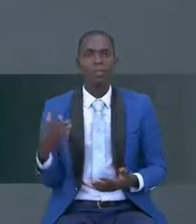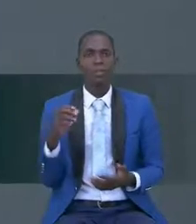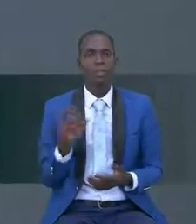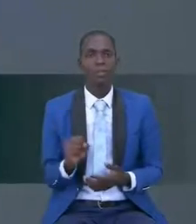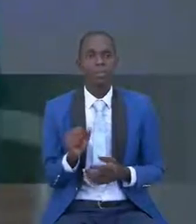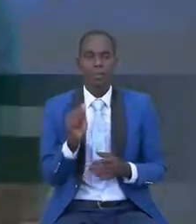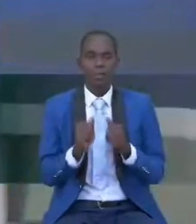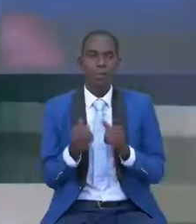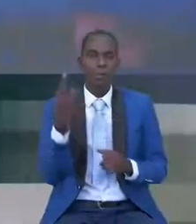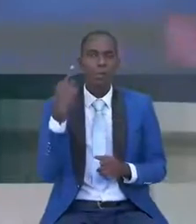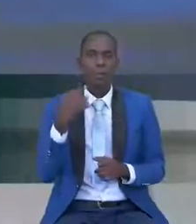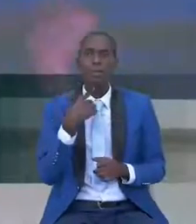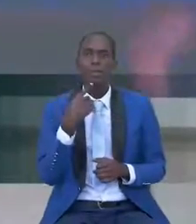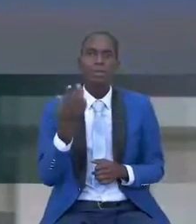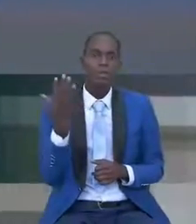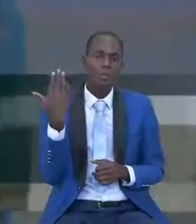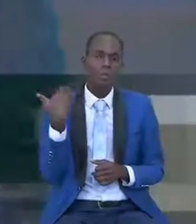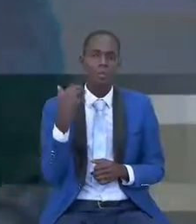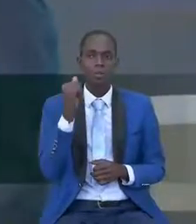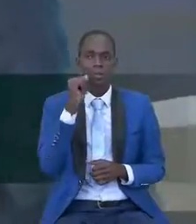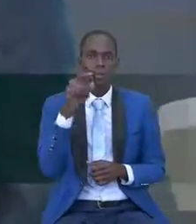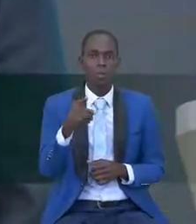leur accomplissement.